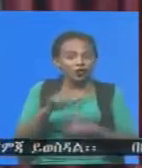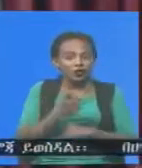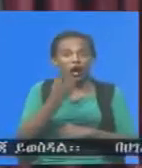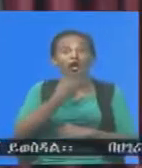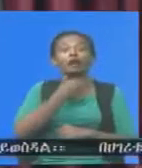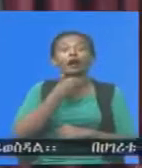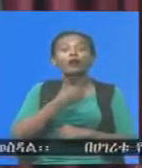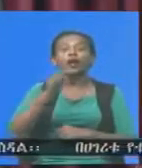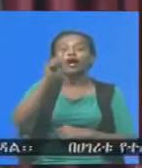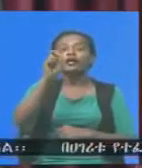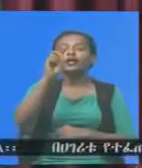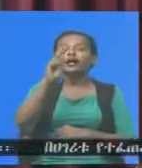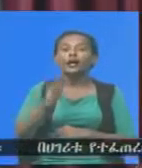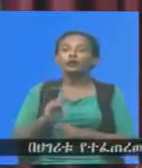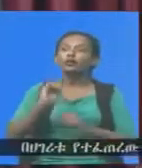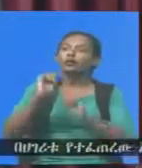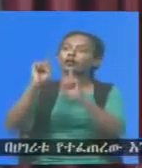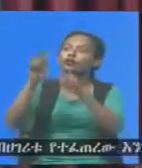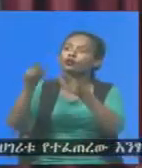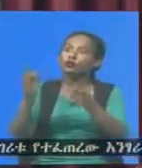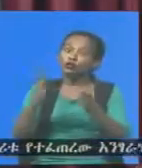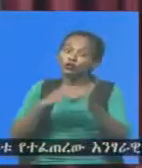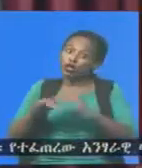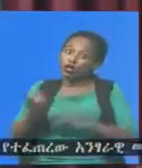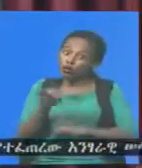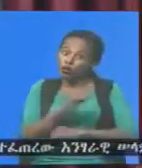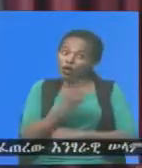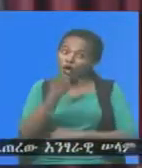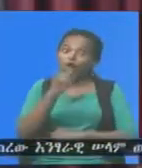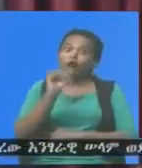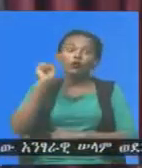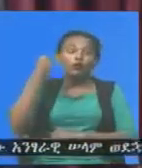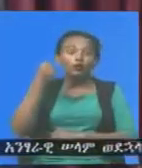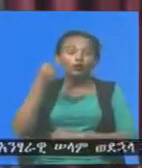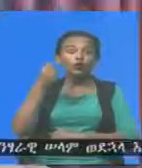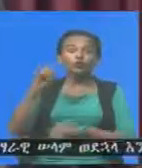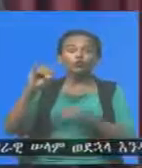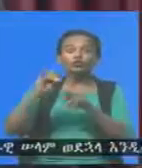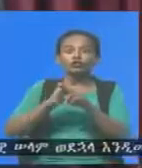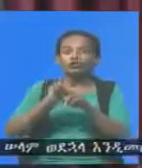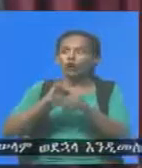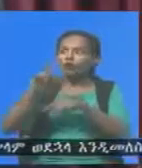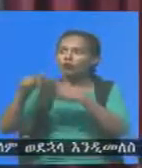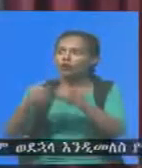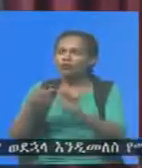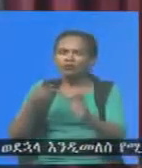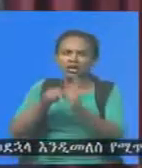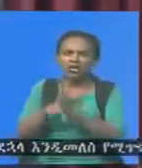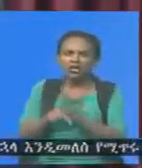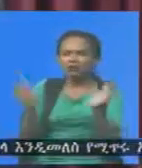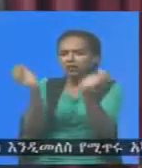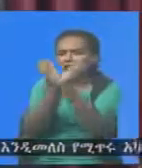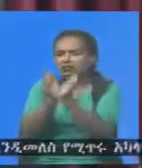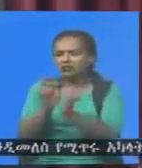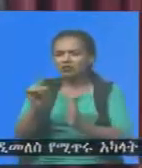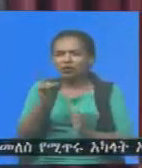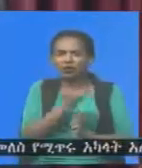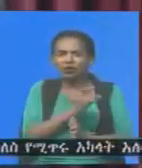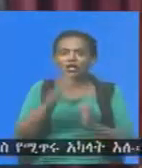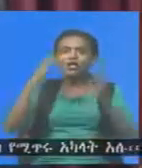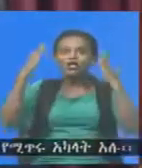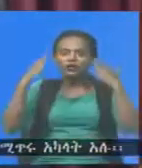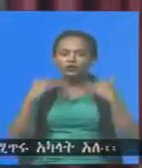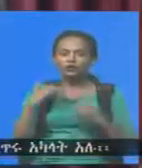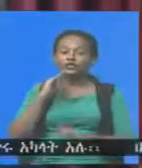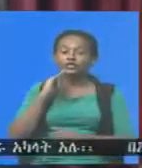የሚቸገር ከሆነ አንድ ኦሮሞ ጅጅጋ ላይ ሄዶ መኖር የሚቸገር ከሆነ የሚገደል ከሆነ የሚታሰር ከሆነ ግብጾች ደጋረጉ ማለት ነው